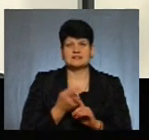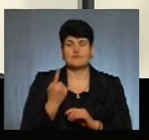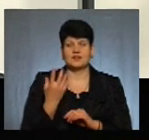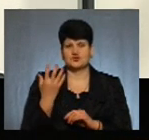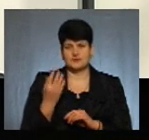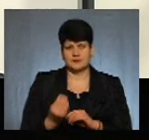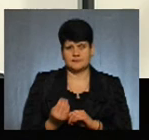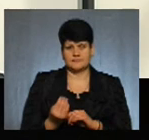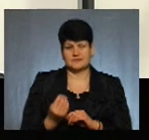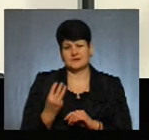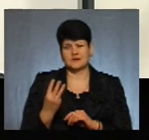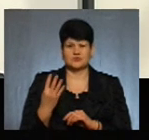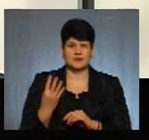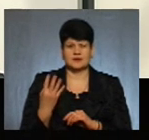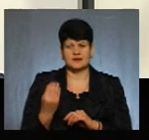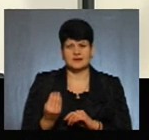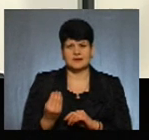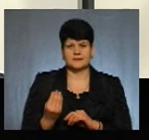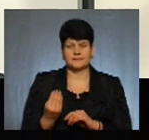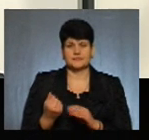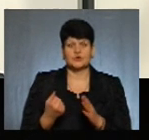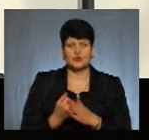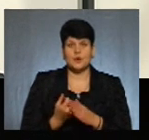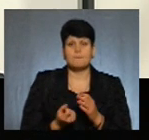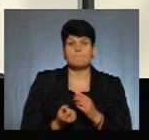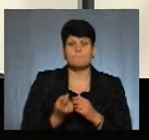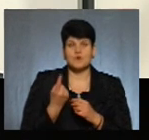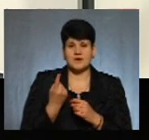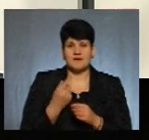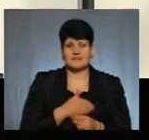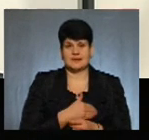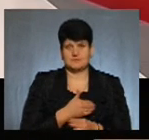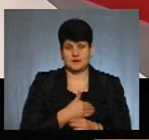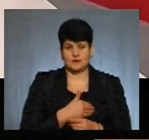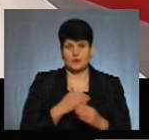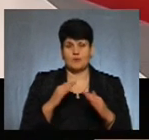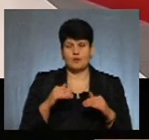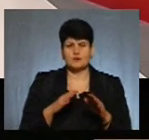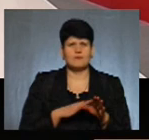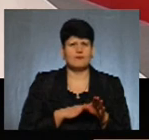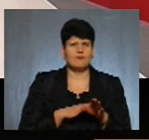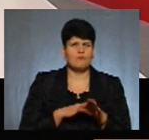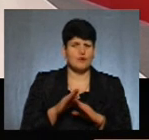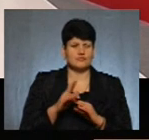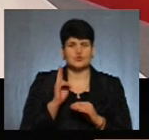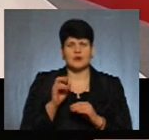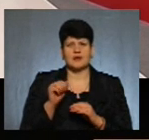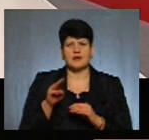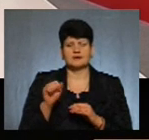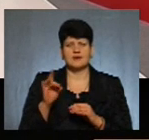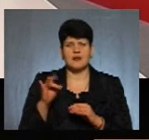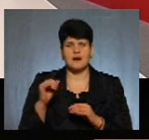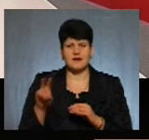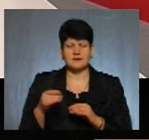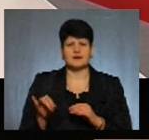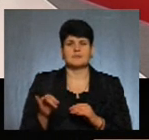ще 3-4 дні до появи температури. Далі повністю весь катаральний період, це я говорила,